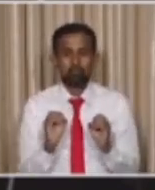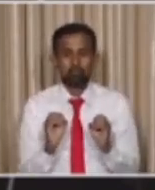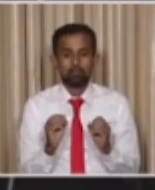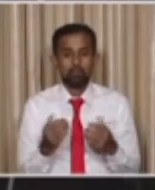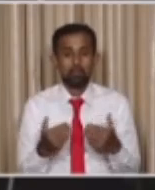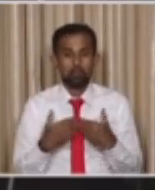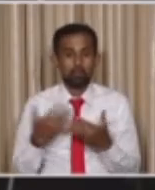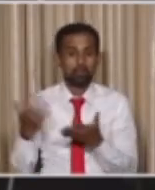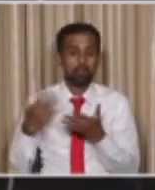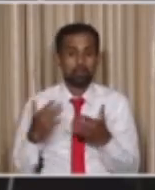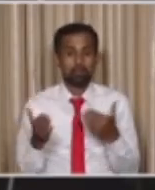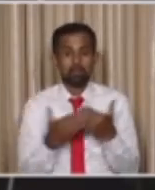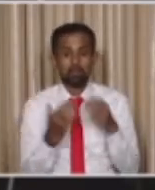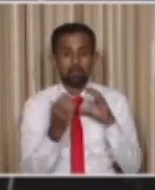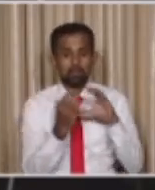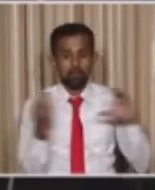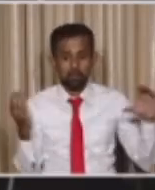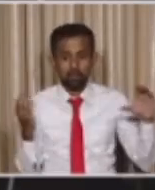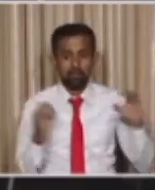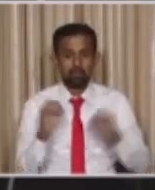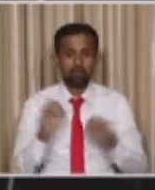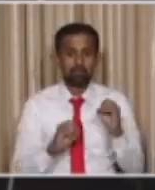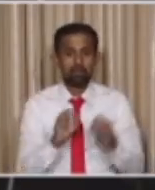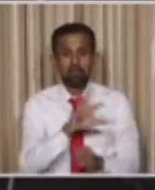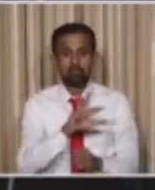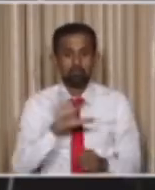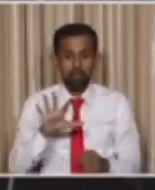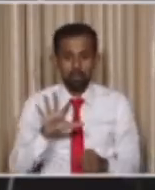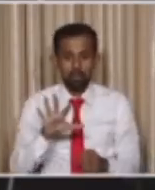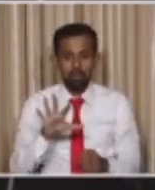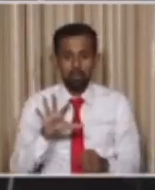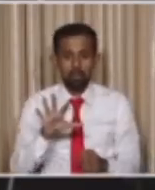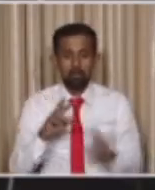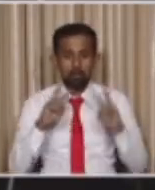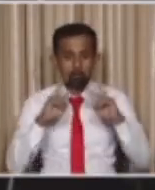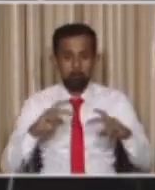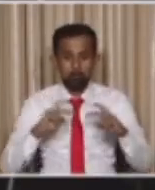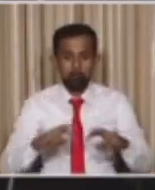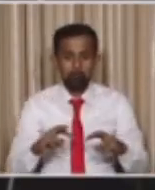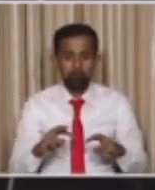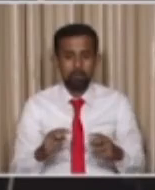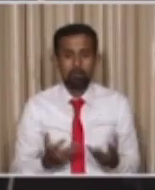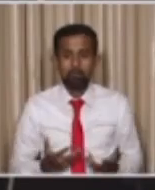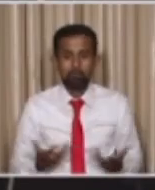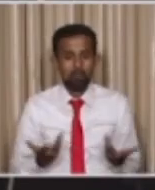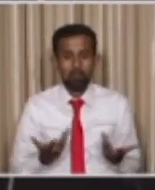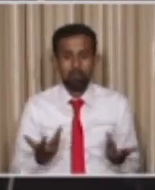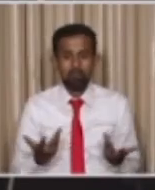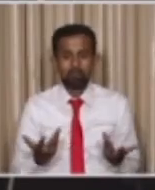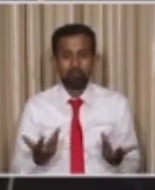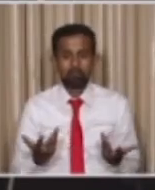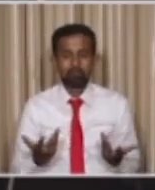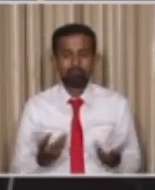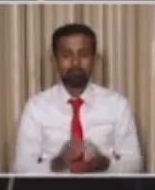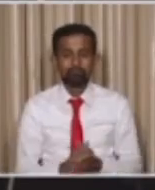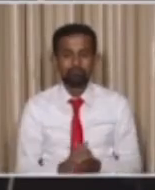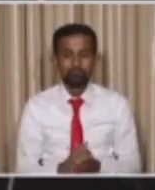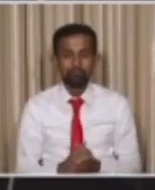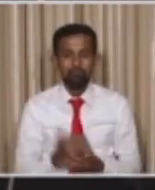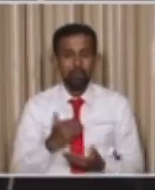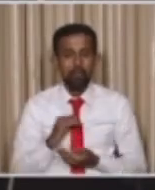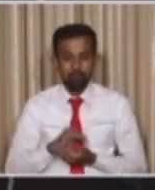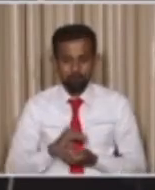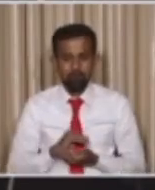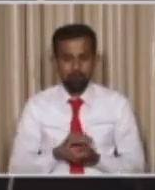अपिटेन कंटेनर्स गुत्त सीएट अनूप हकर परीक्षा किरीम हकिया वक्ने दंग मगिलंग